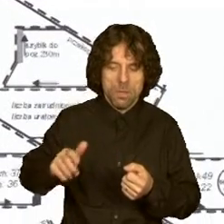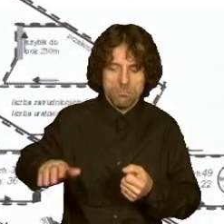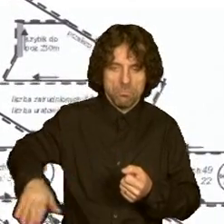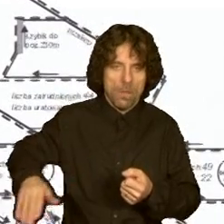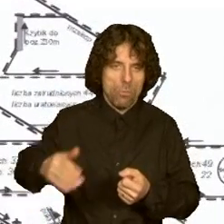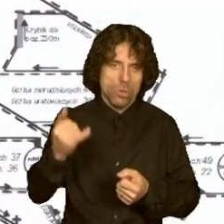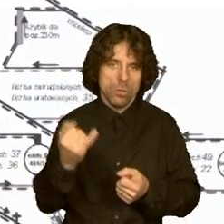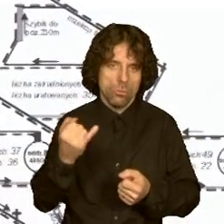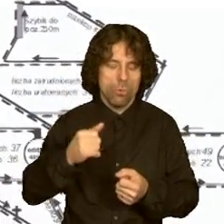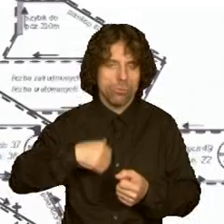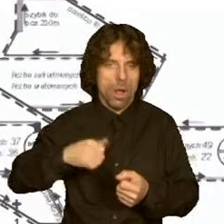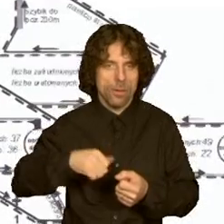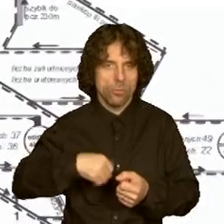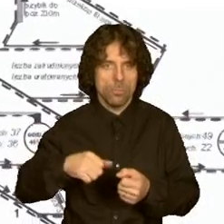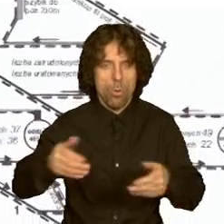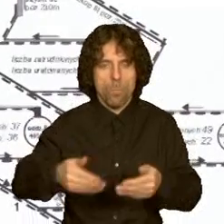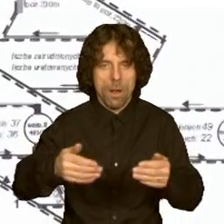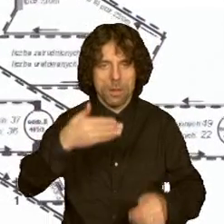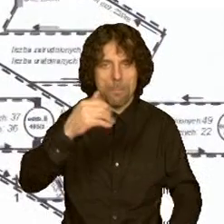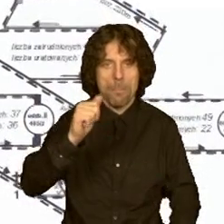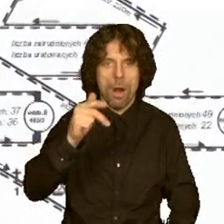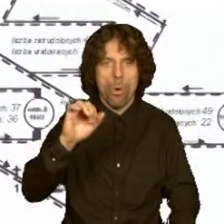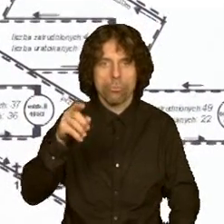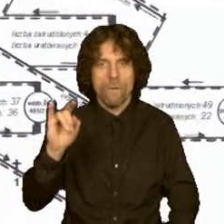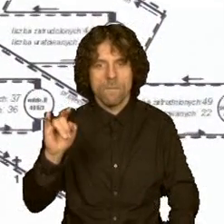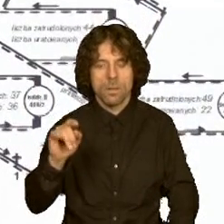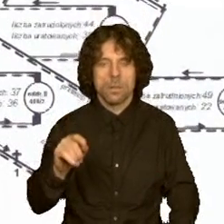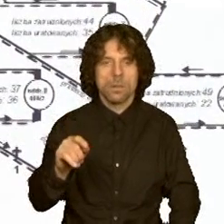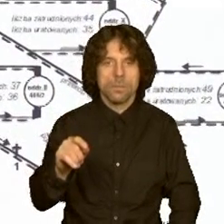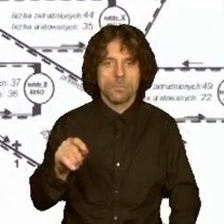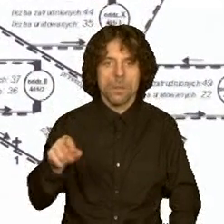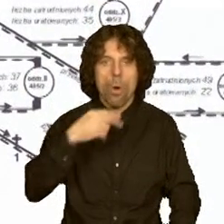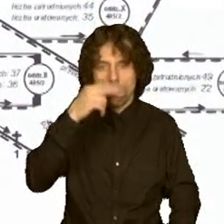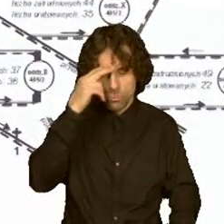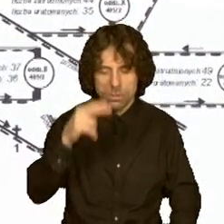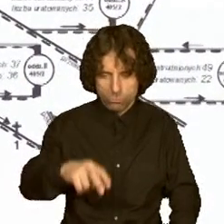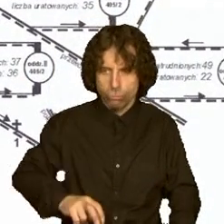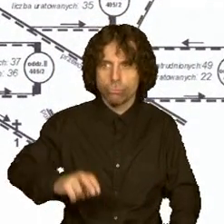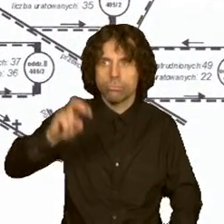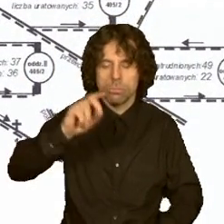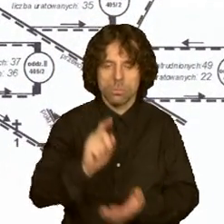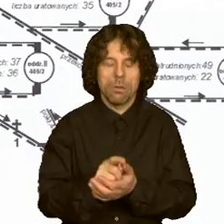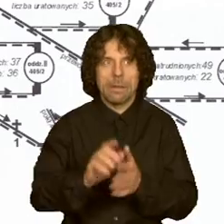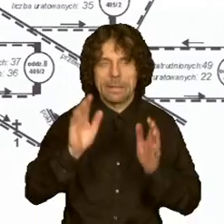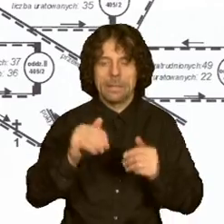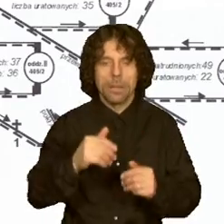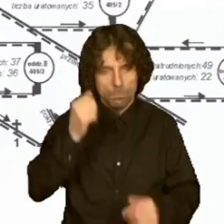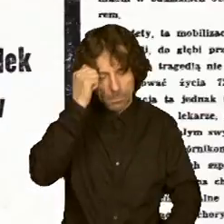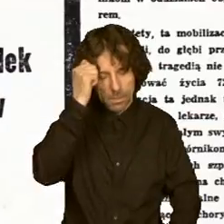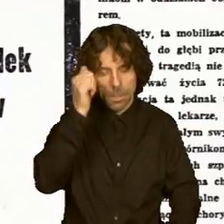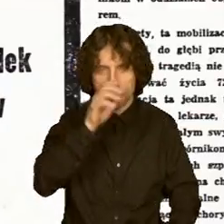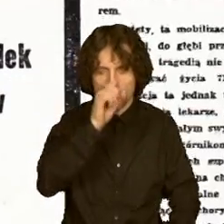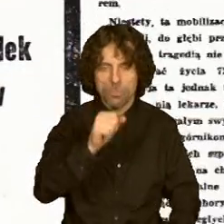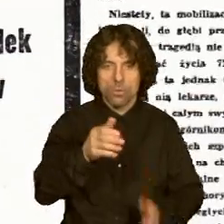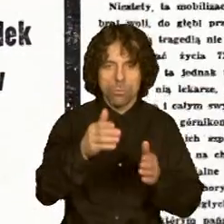i czekaliśmy, czy wyjedzie. Wyjechał. To była wielka tragedia. Ja pamiętam, bo mieszkałem w